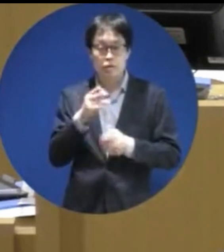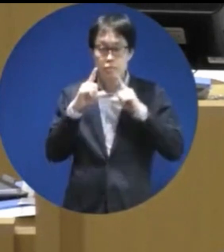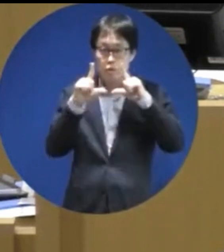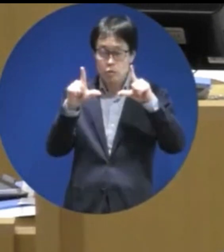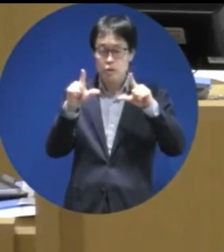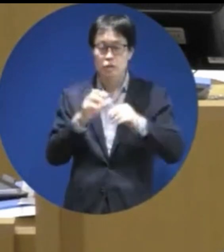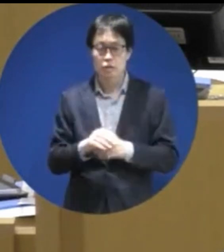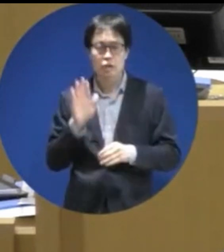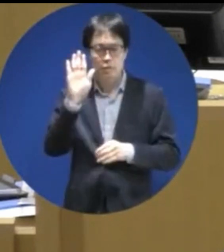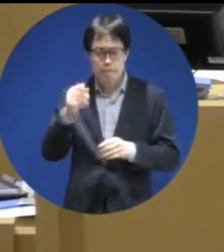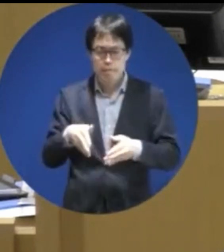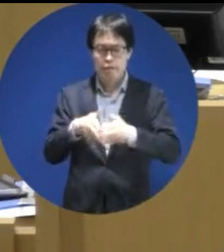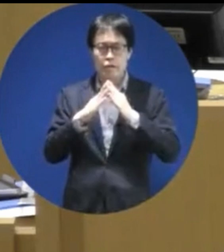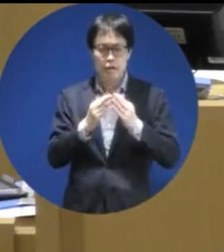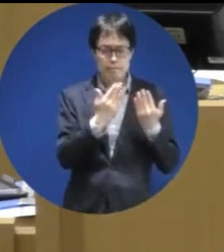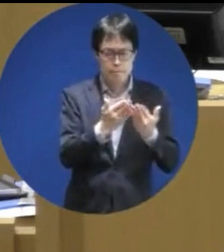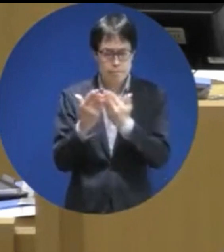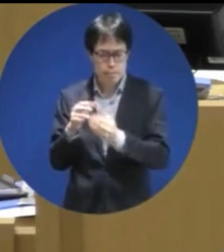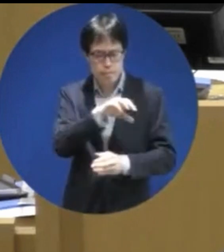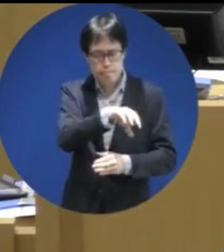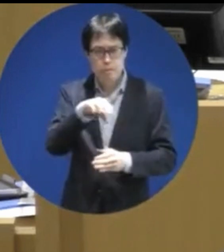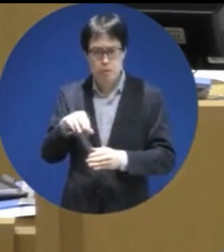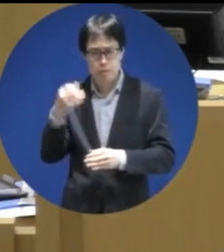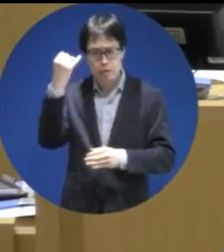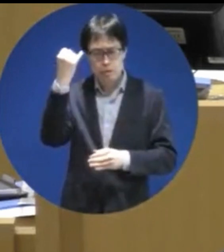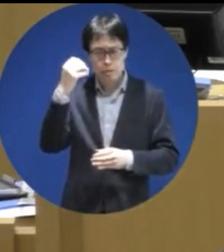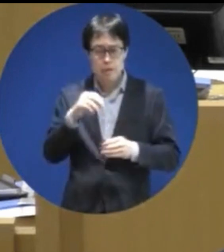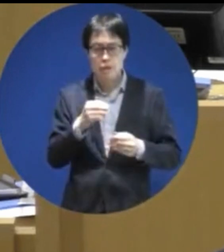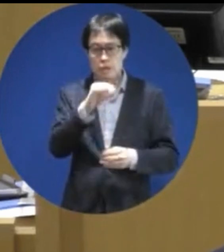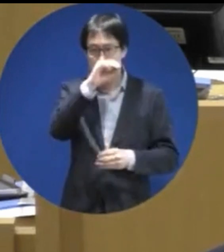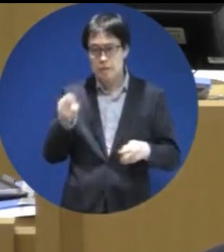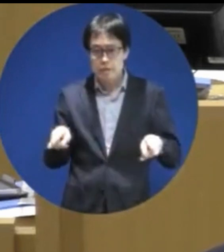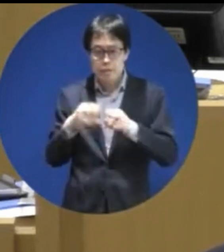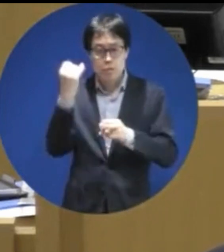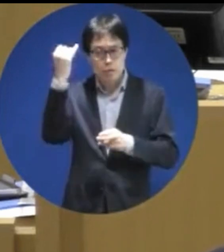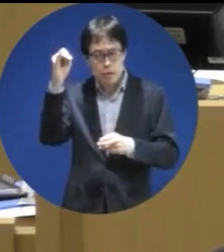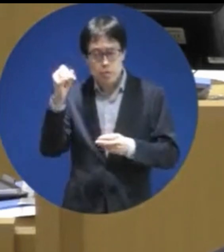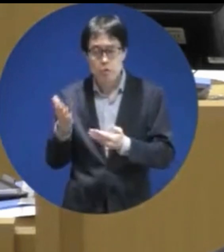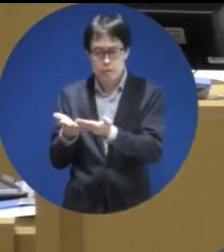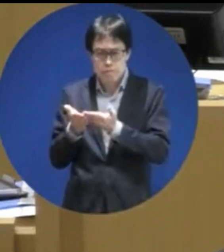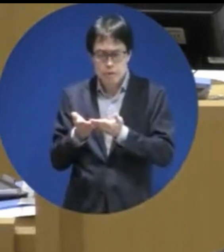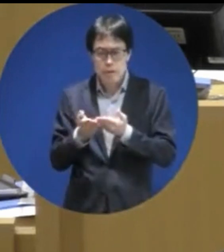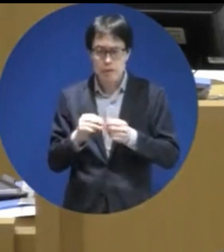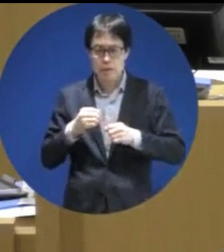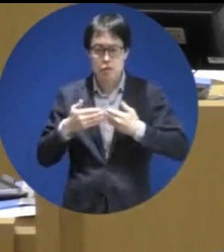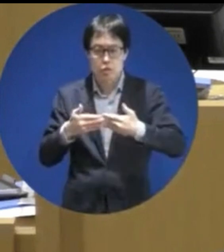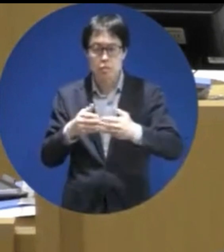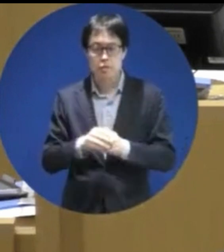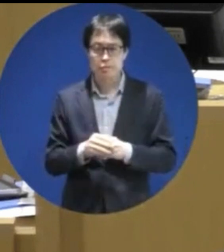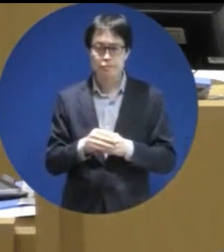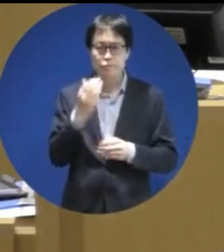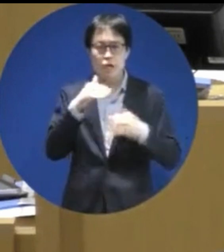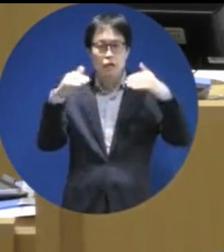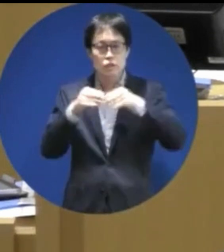とおり、今後建て替えを行う学校ごとに専門家の知見も入れながら計画を進めてまいります。次に広尾中学校についてですが、渋谷図書館